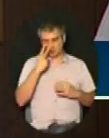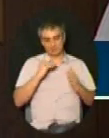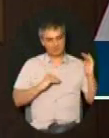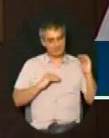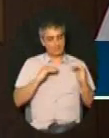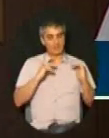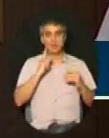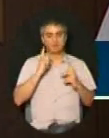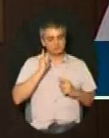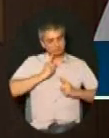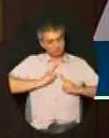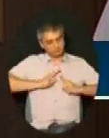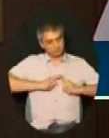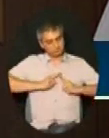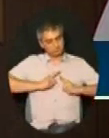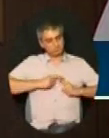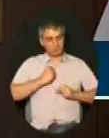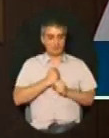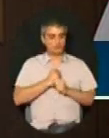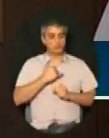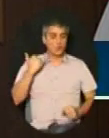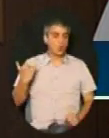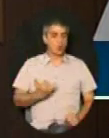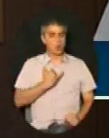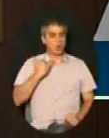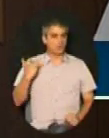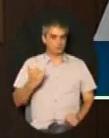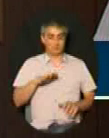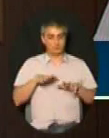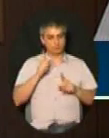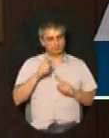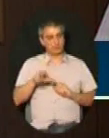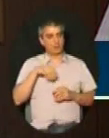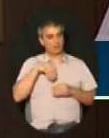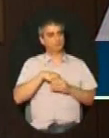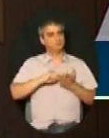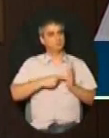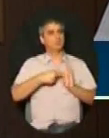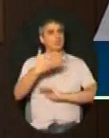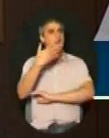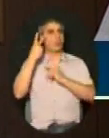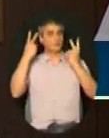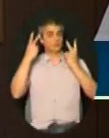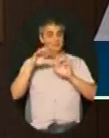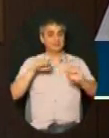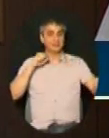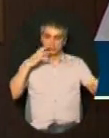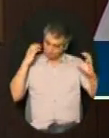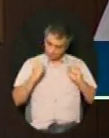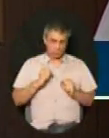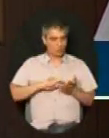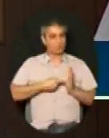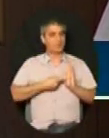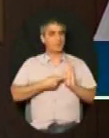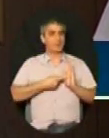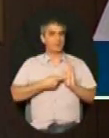צמצום פערים. אבל צריך להתמיד, לעשות את זה כל הזמן. הממשלה צריכה לקחת את זה כיעד לאומי, ההסתדרות בוודאי לוקחת את זה